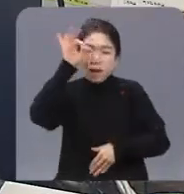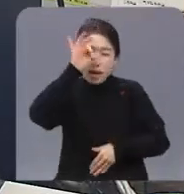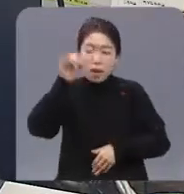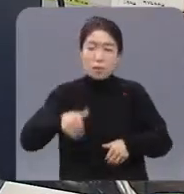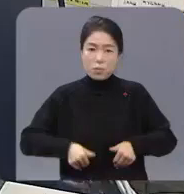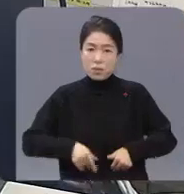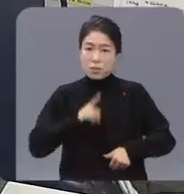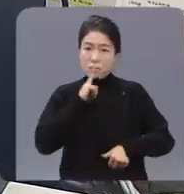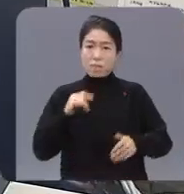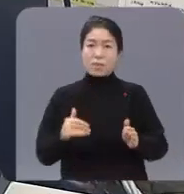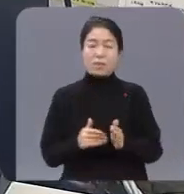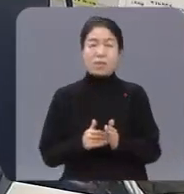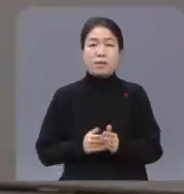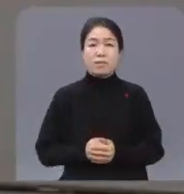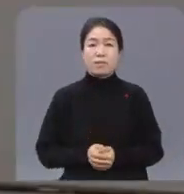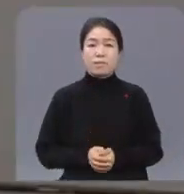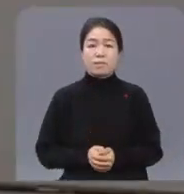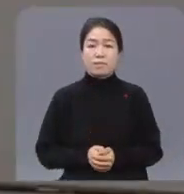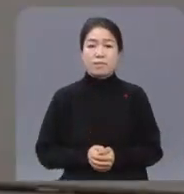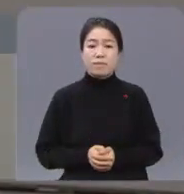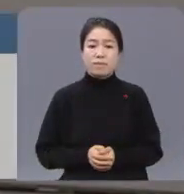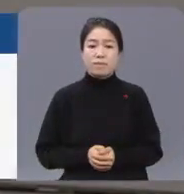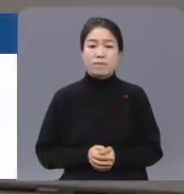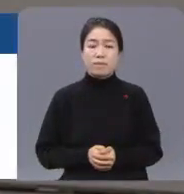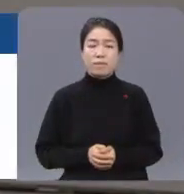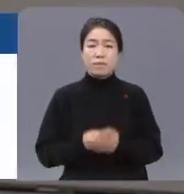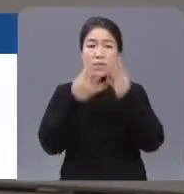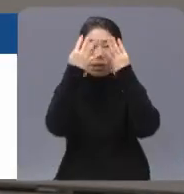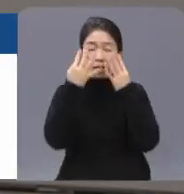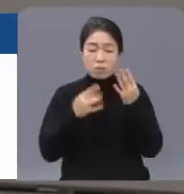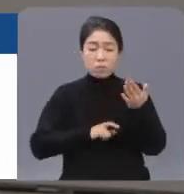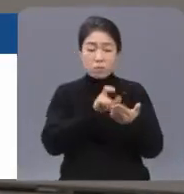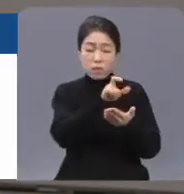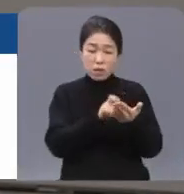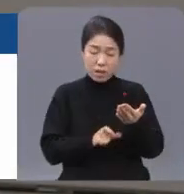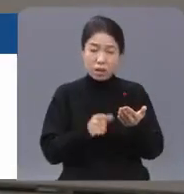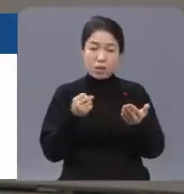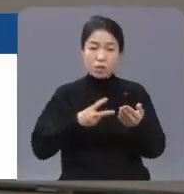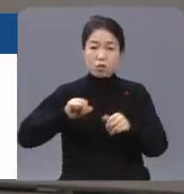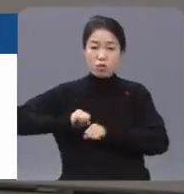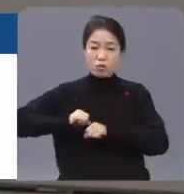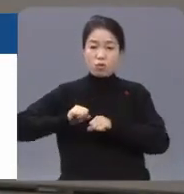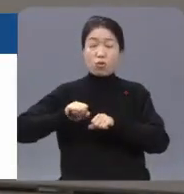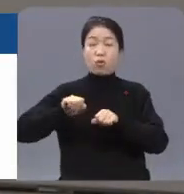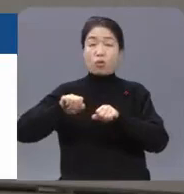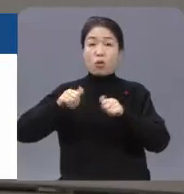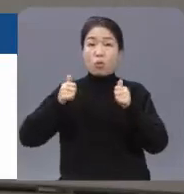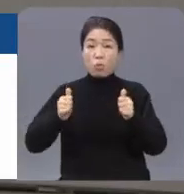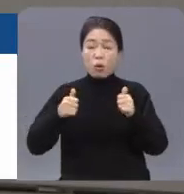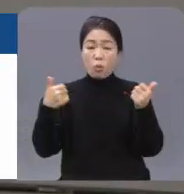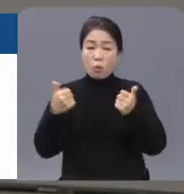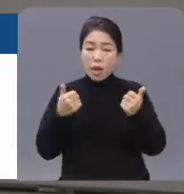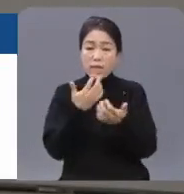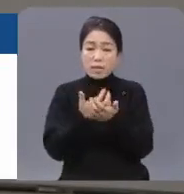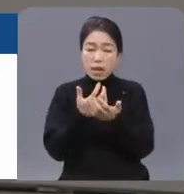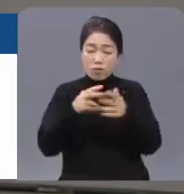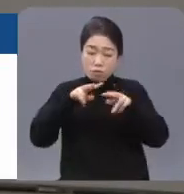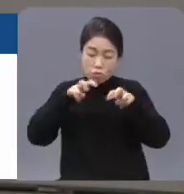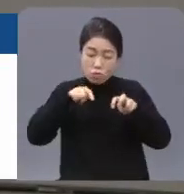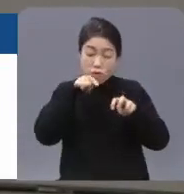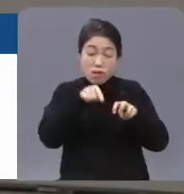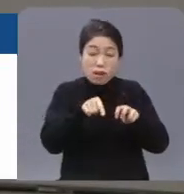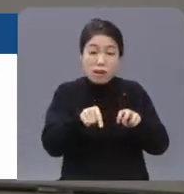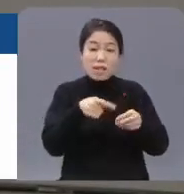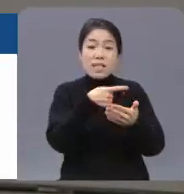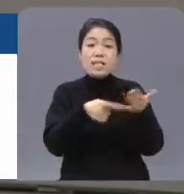한다는 지적도 나옵니다 수행인 명부라든지 군법회의 자료 등을 분석을 해 가지고 거기에서